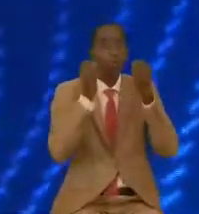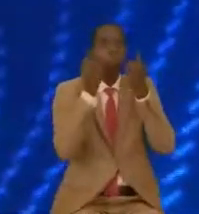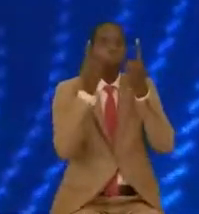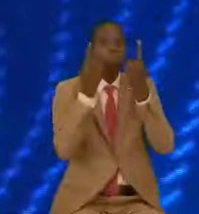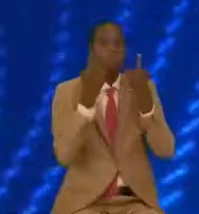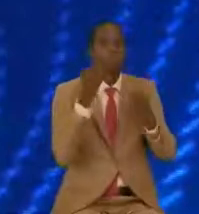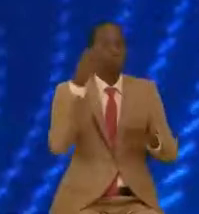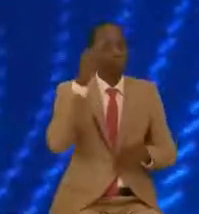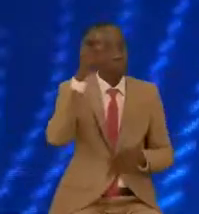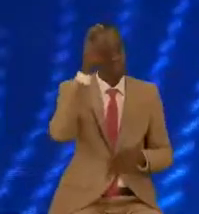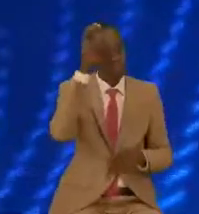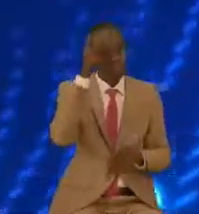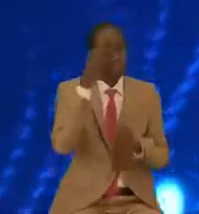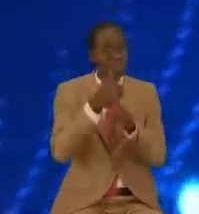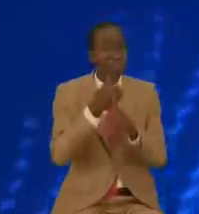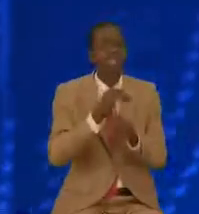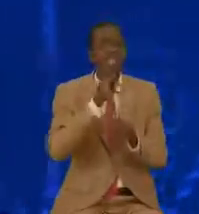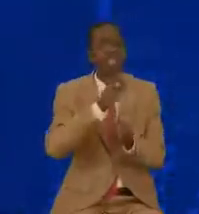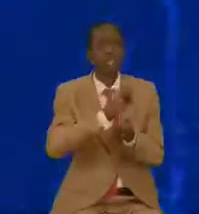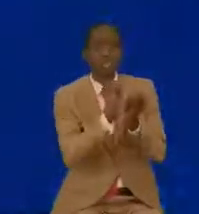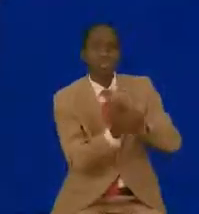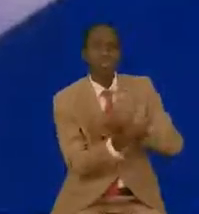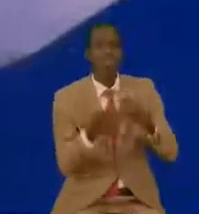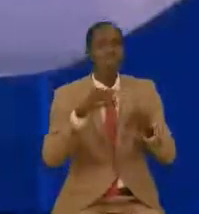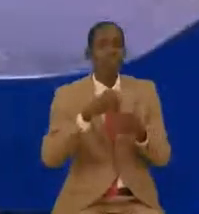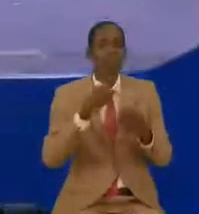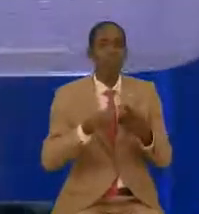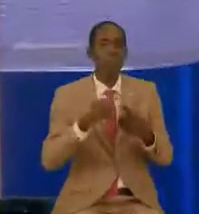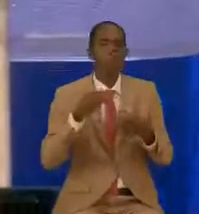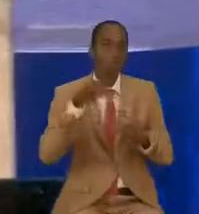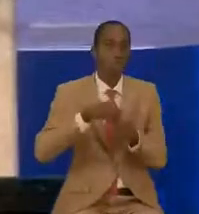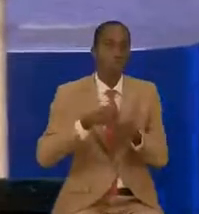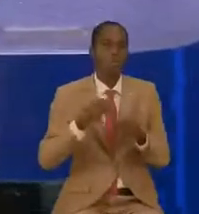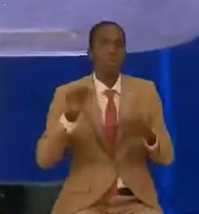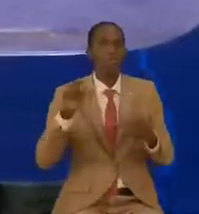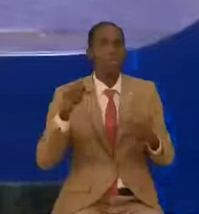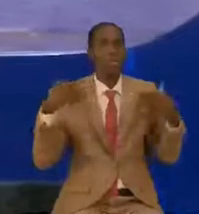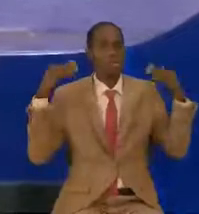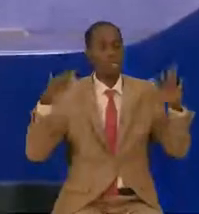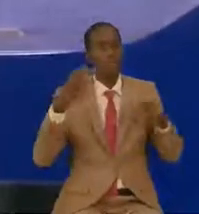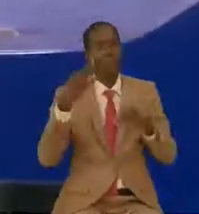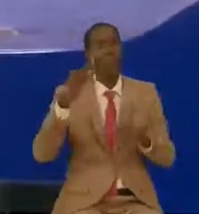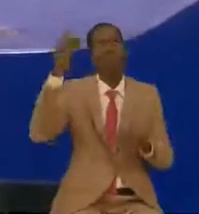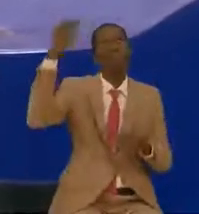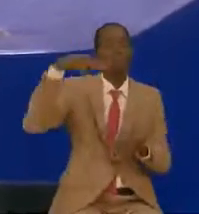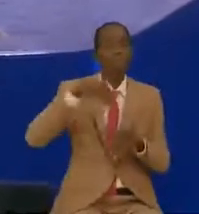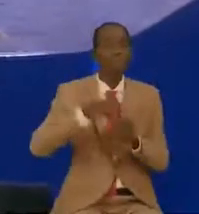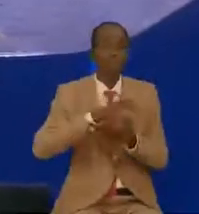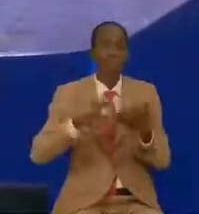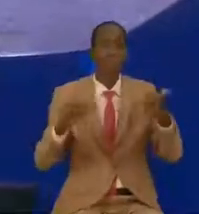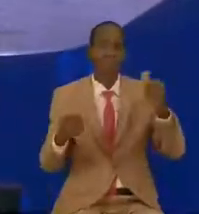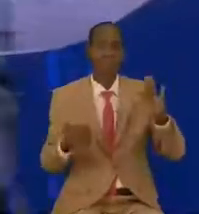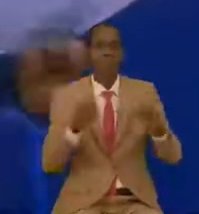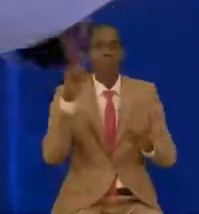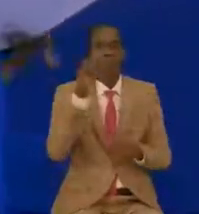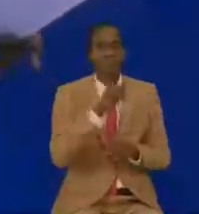Et cela n'est pas étonnant, puisque Satan lui-même se déguise en ange de lumière. Verset